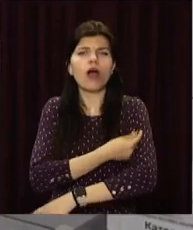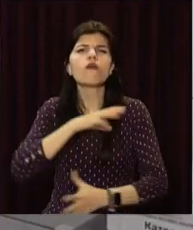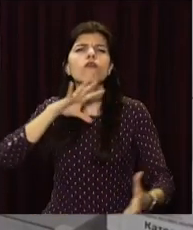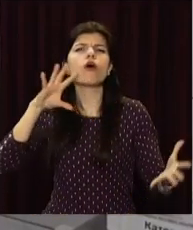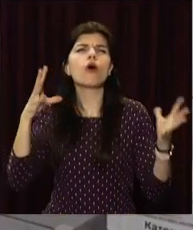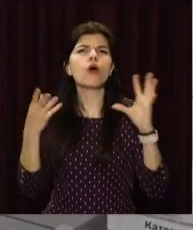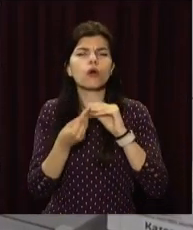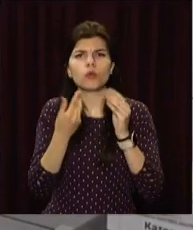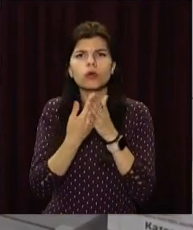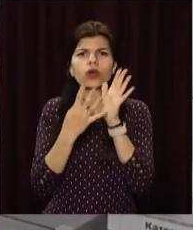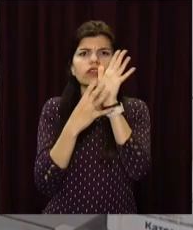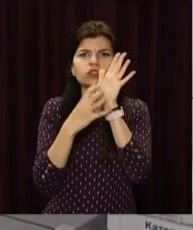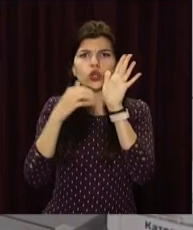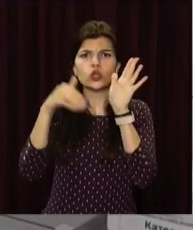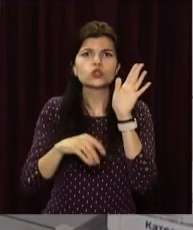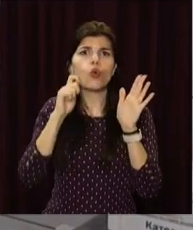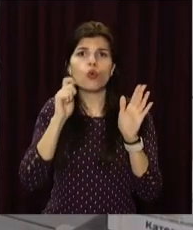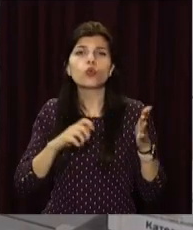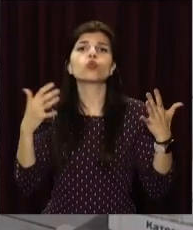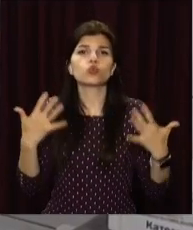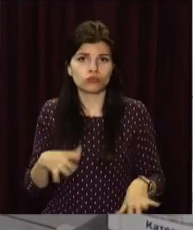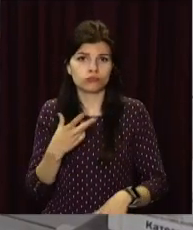отримали майже 900 тисяч українців.